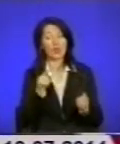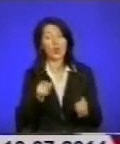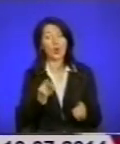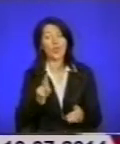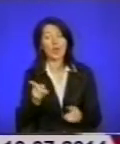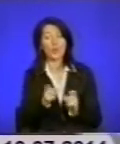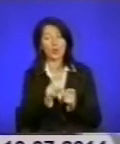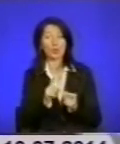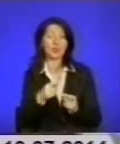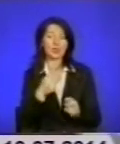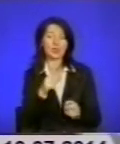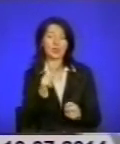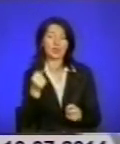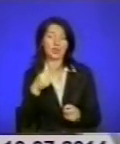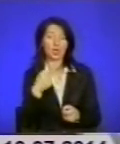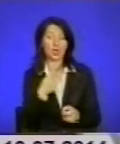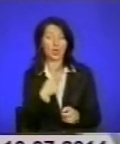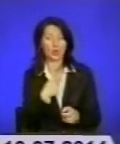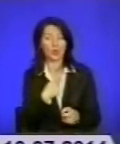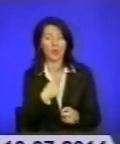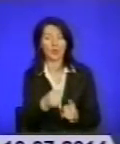як боротиметеся за нього.